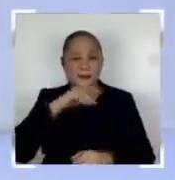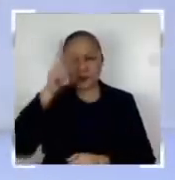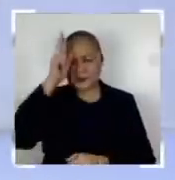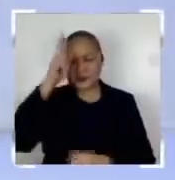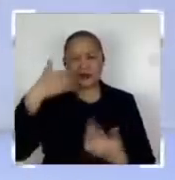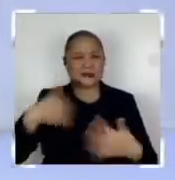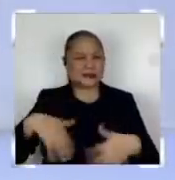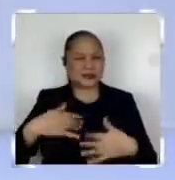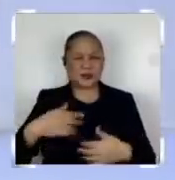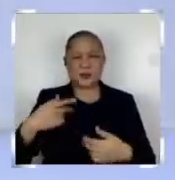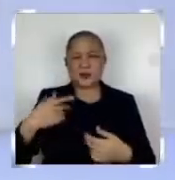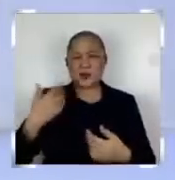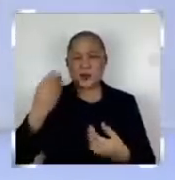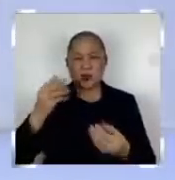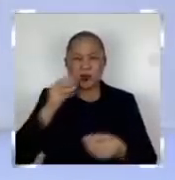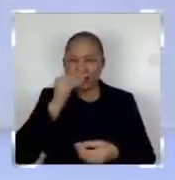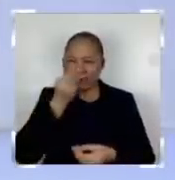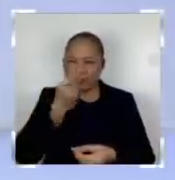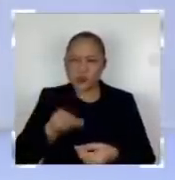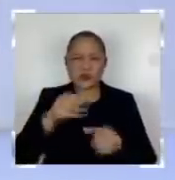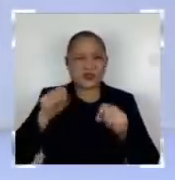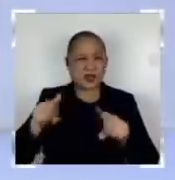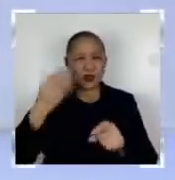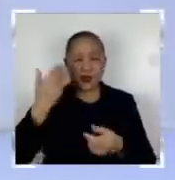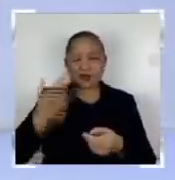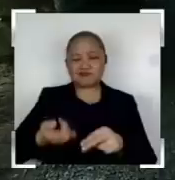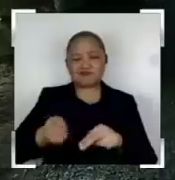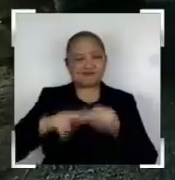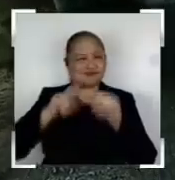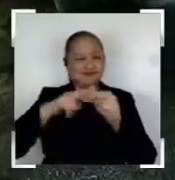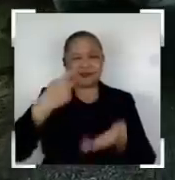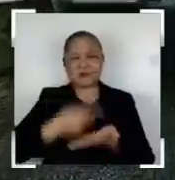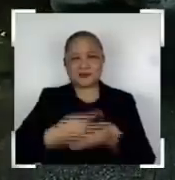benta dahil sa taas presyo. Saksi si Mark Salazar.